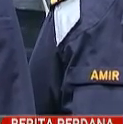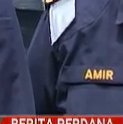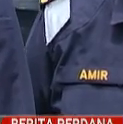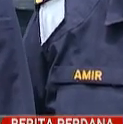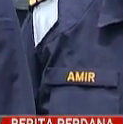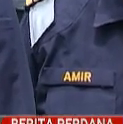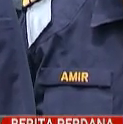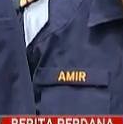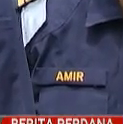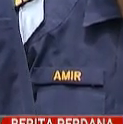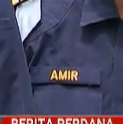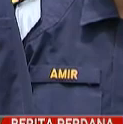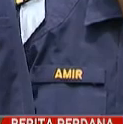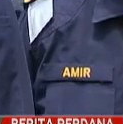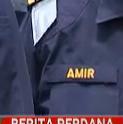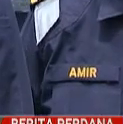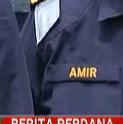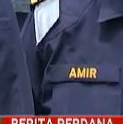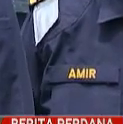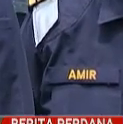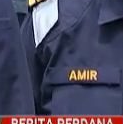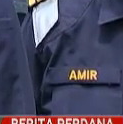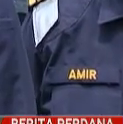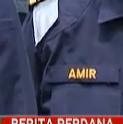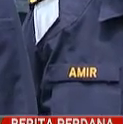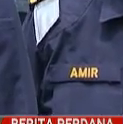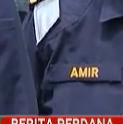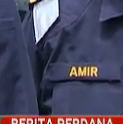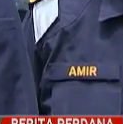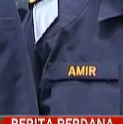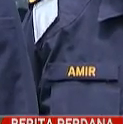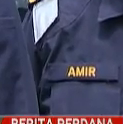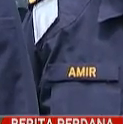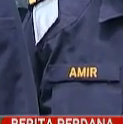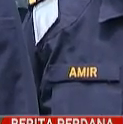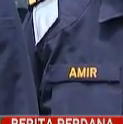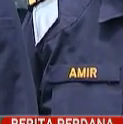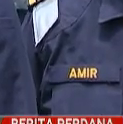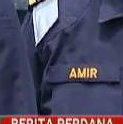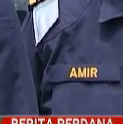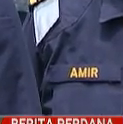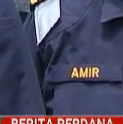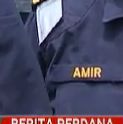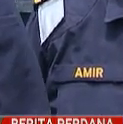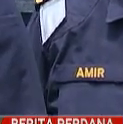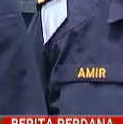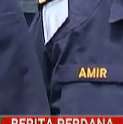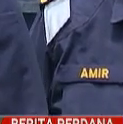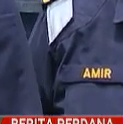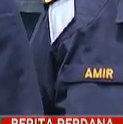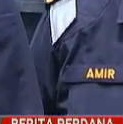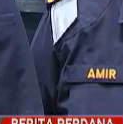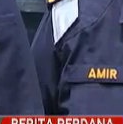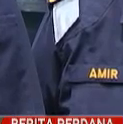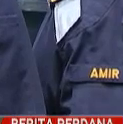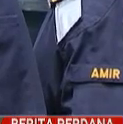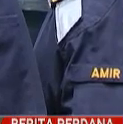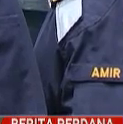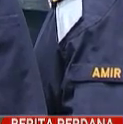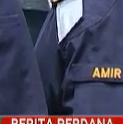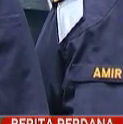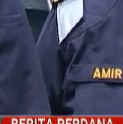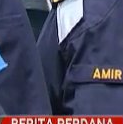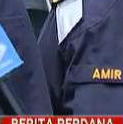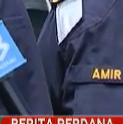tengok daripada siasatan awal tu ada lagi parti-parti yang sama-sama dalam pelayaran tersebut